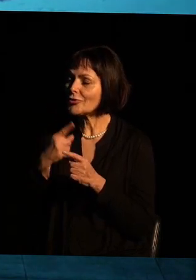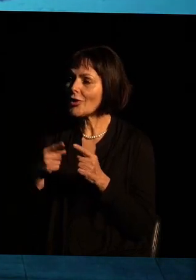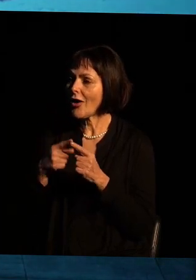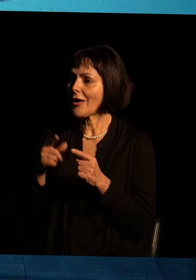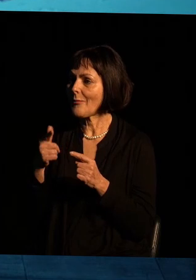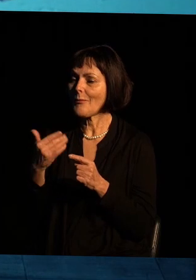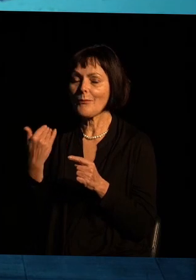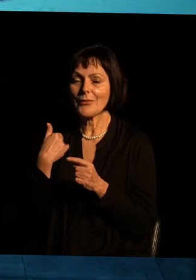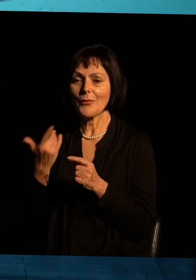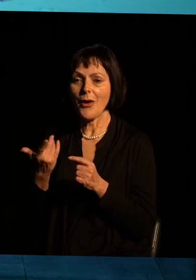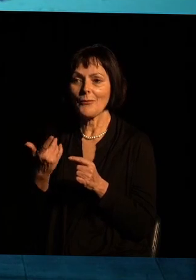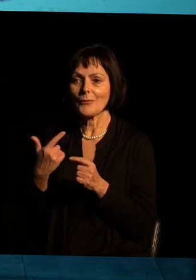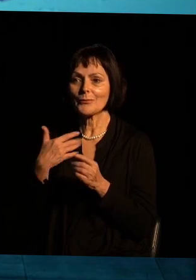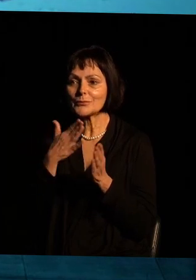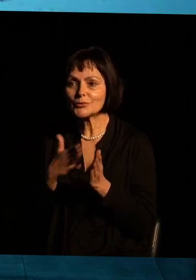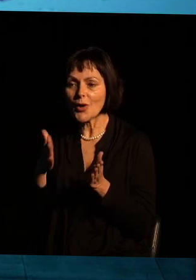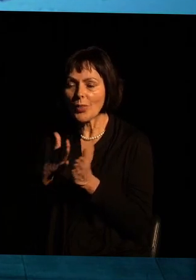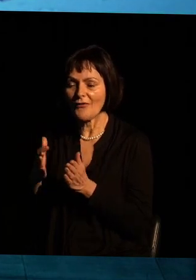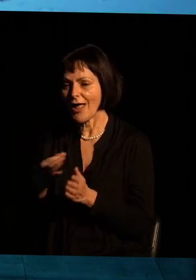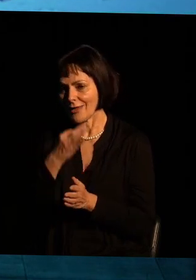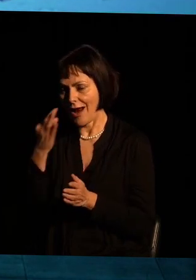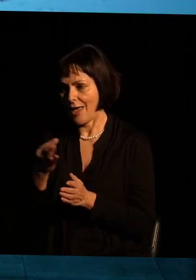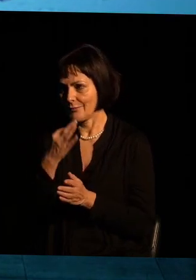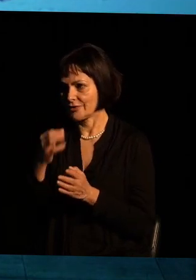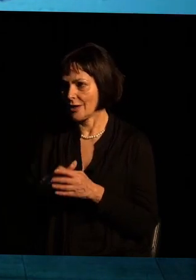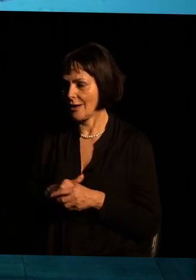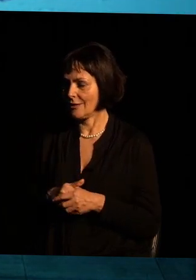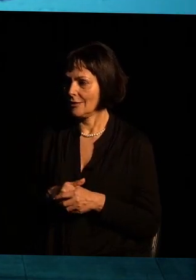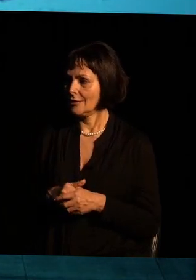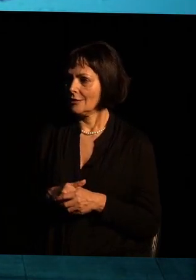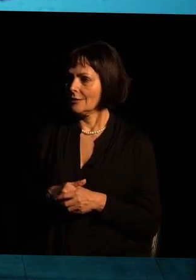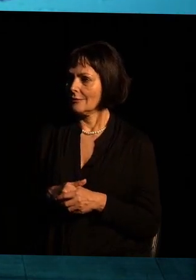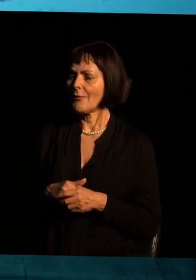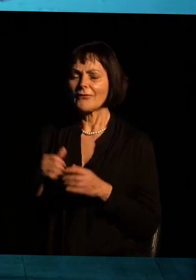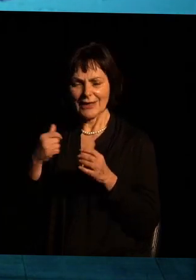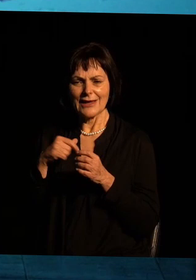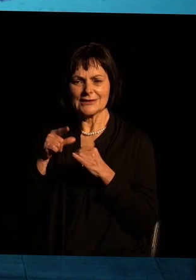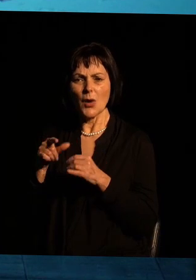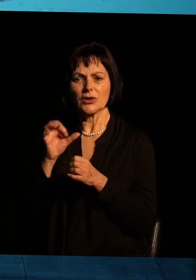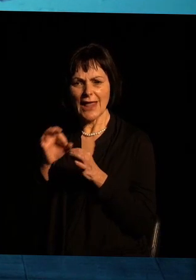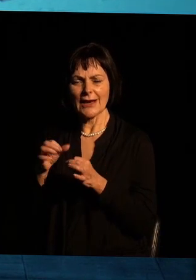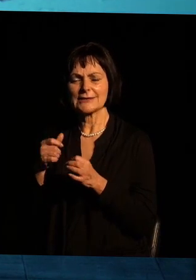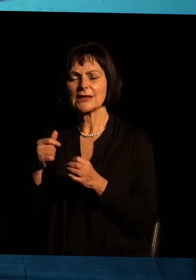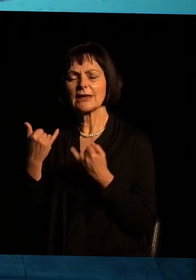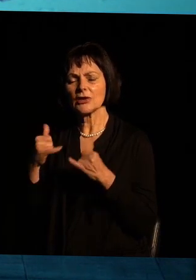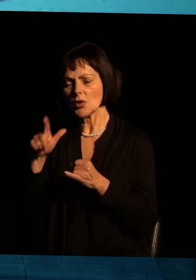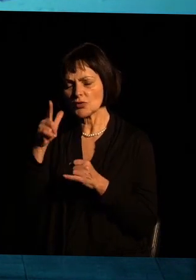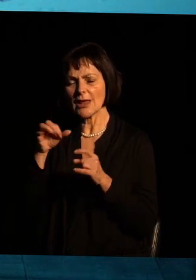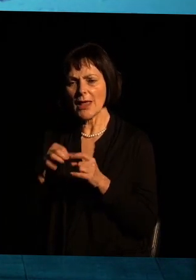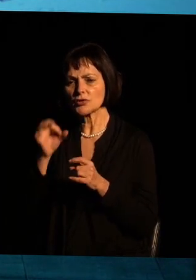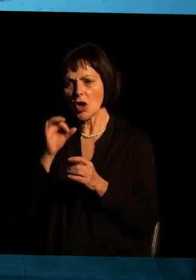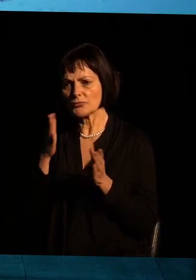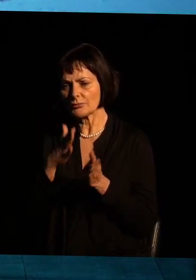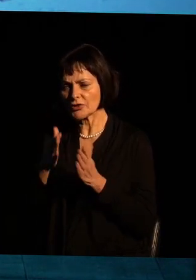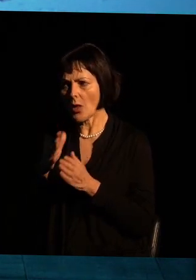było wtedy przygotowanie lepsze. Ja nie mówię o niektórych ludziach, którzy też są bardzo dobrze teraz przygotowani. To są,